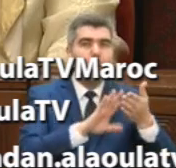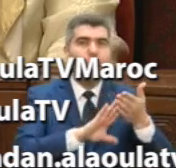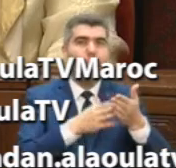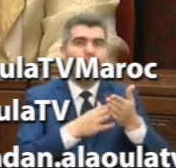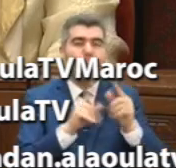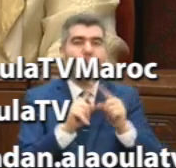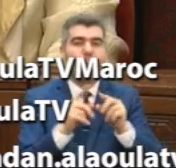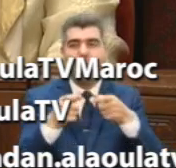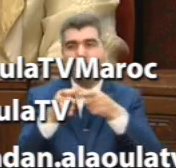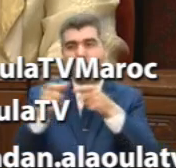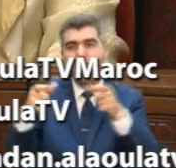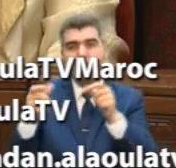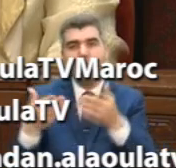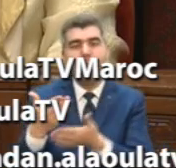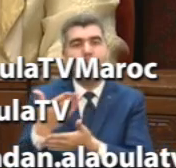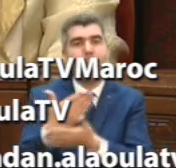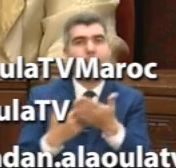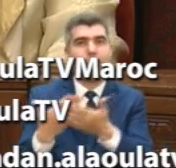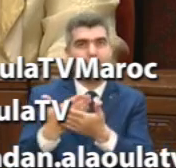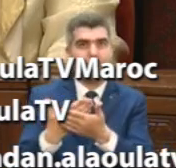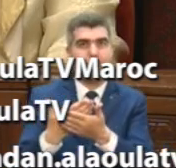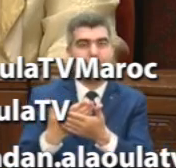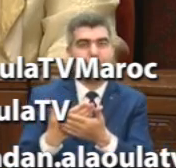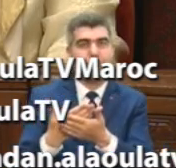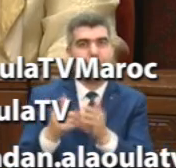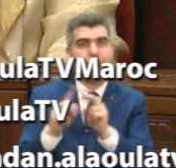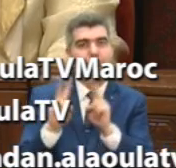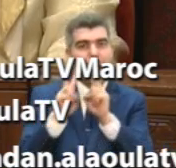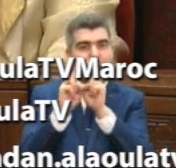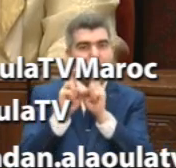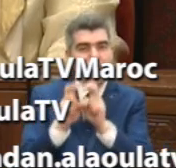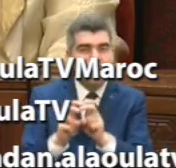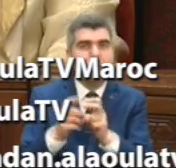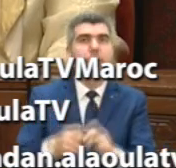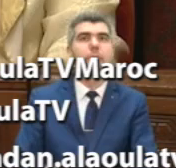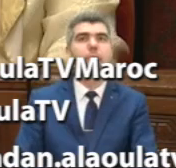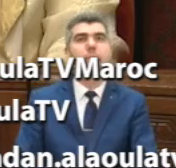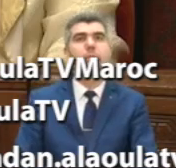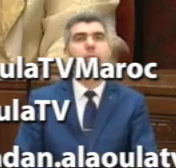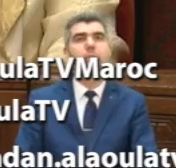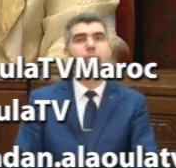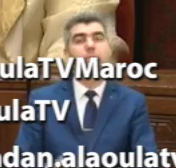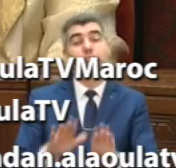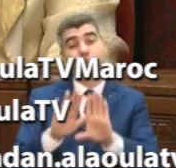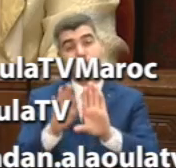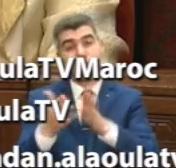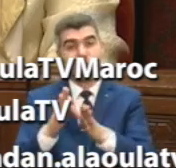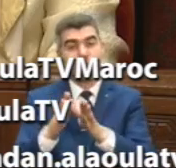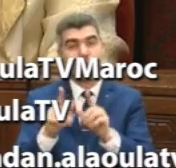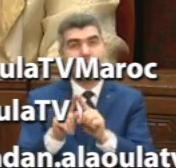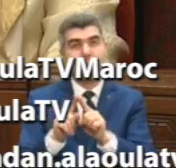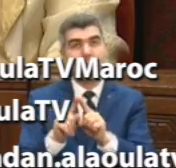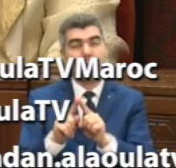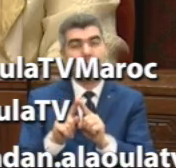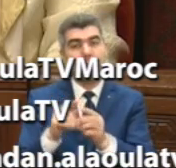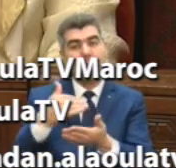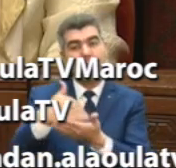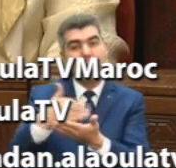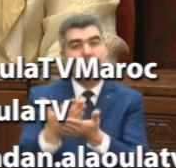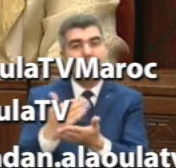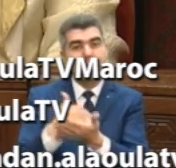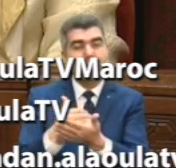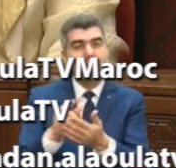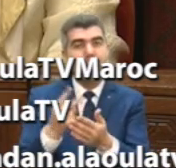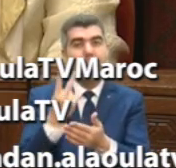والعدد الأحياء ديال ناقصة التجهيز درنا لها واحد العدد الأشطر. إذا كاين اتفاقيات